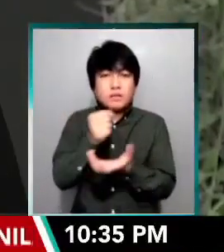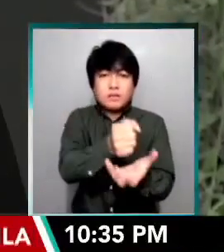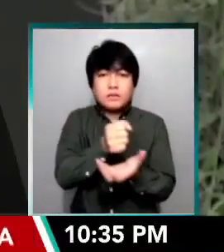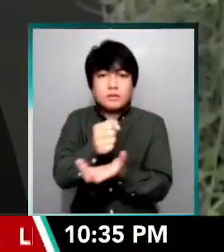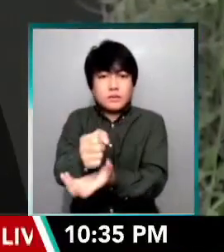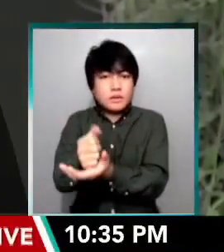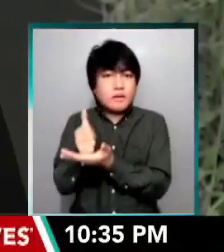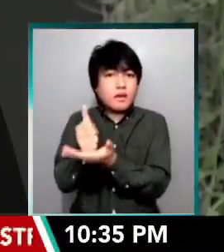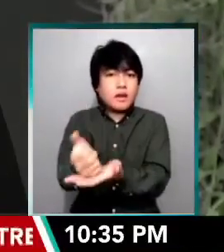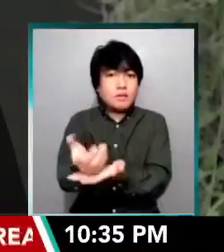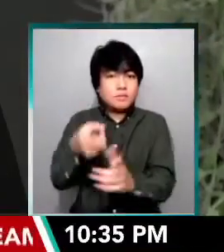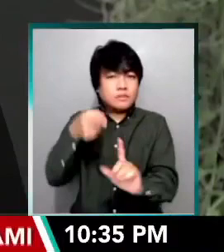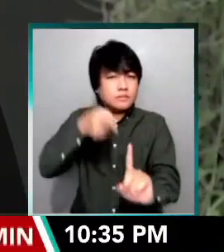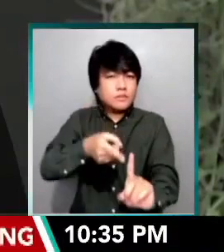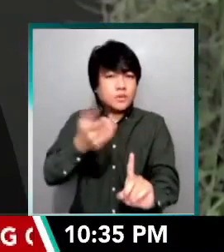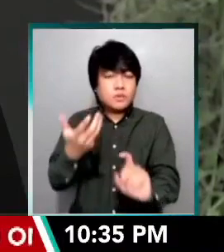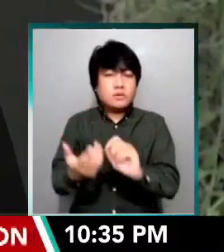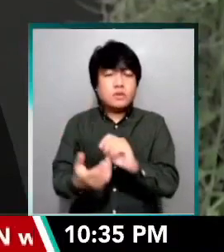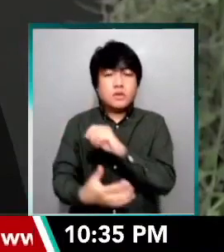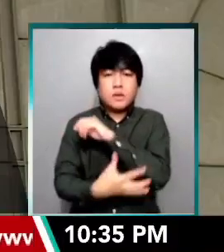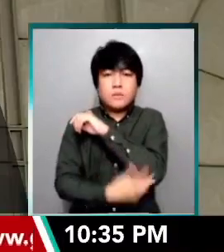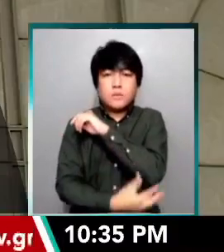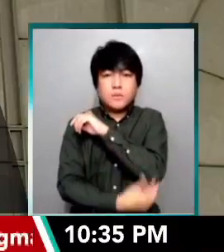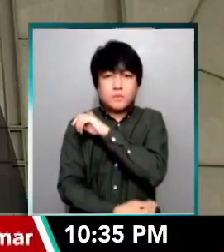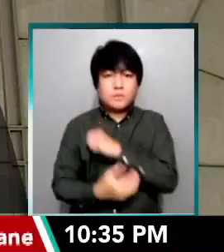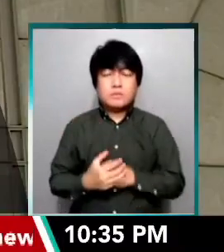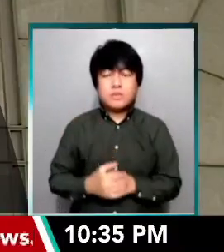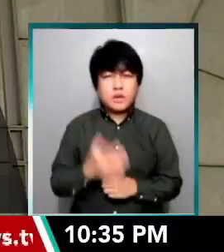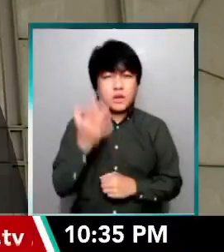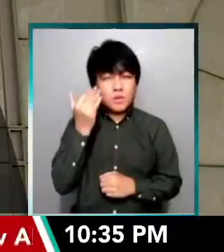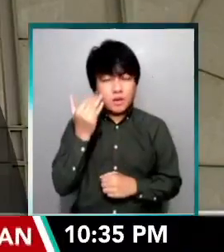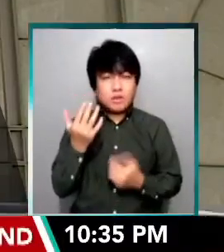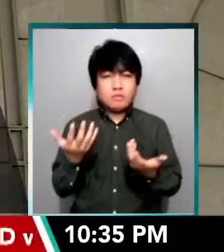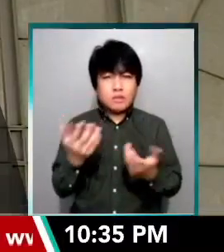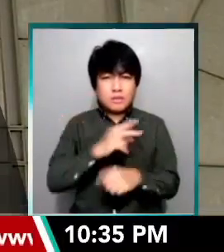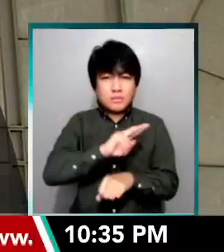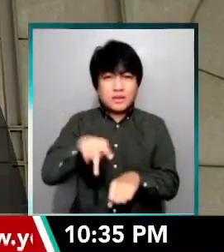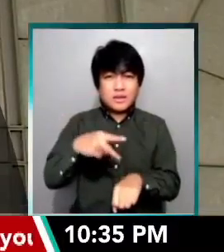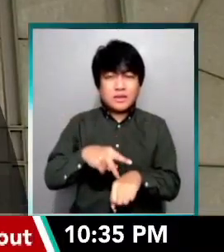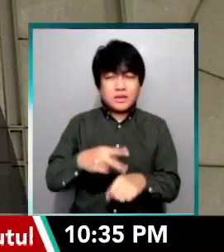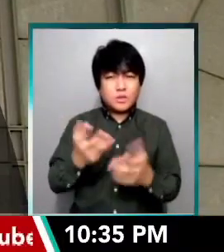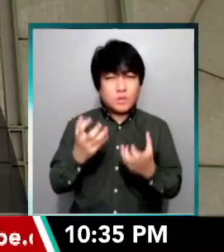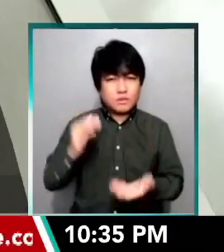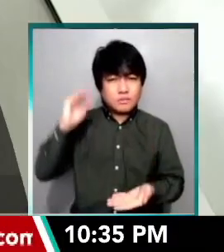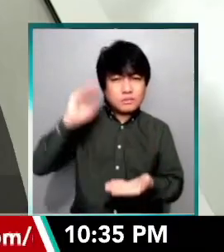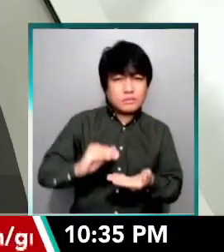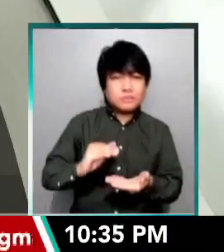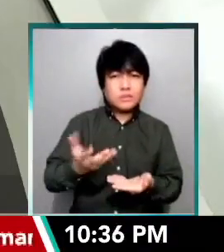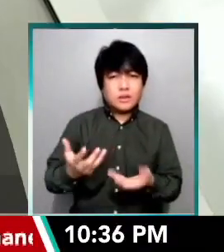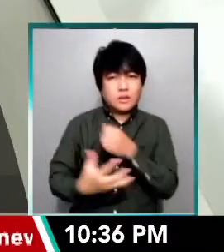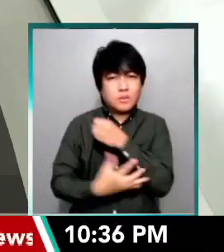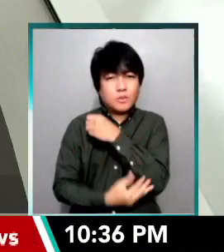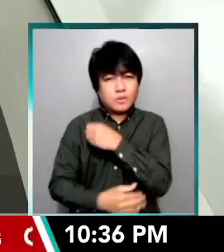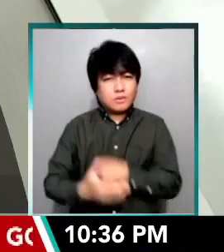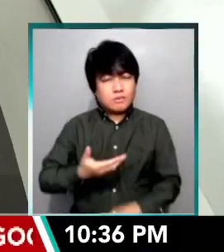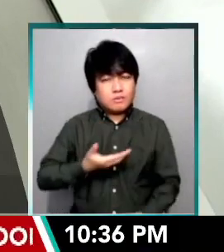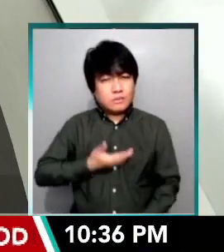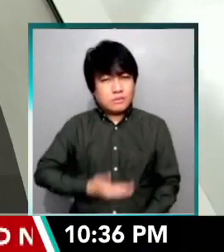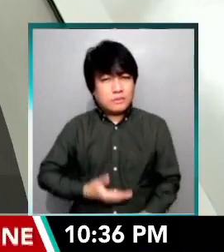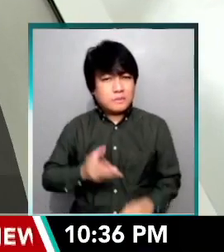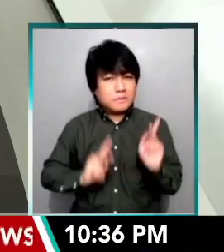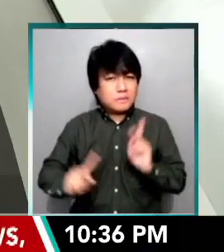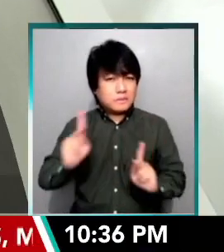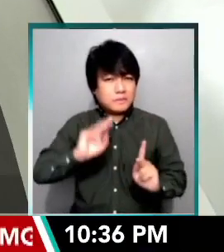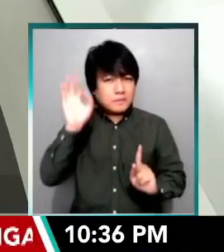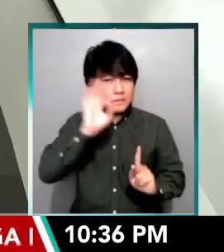programang maibaba ang bilang ng mga nagugutom sa bansa. Nanggagaling daw ang pondo sa pautang sa Pilipinas ng Asian